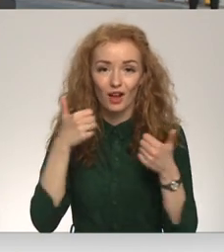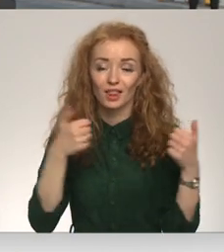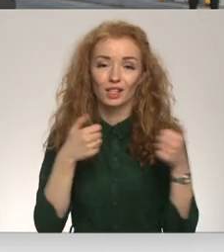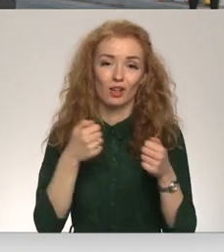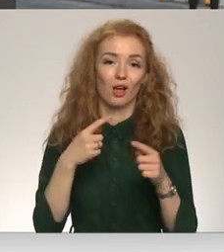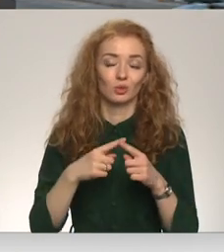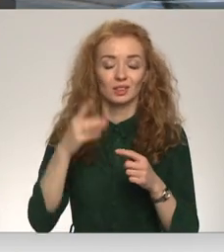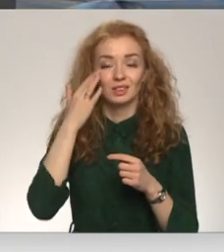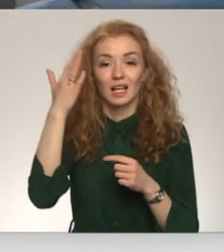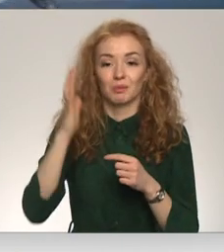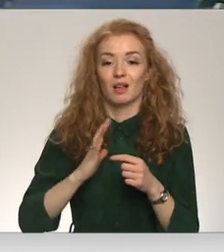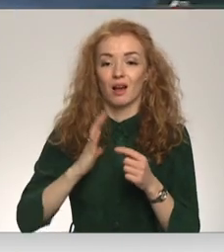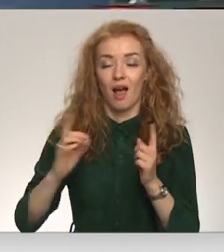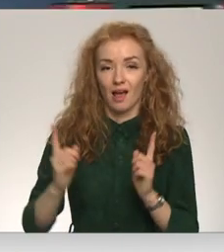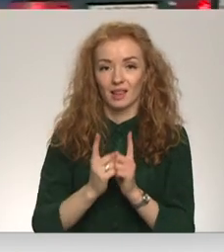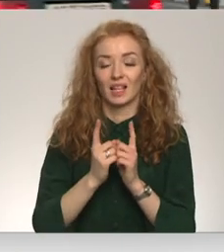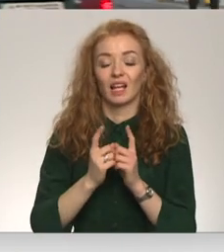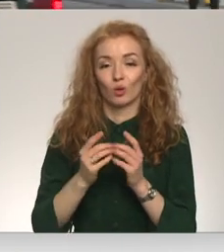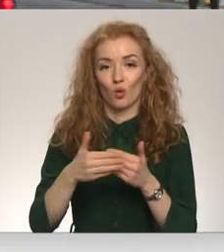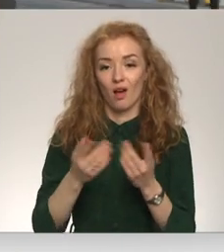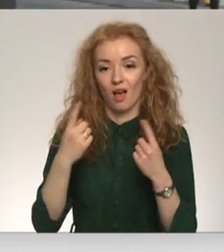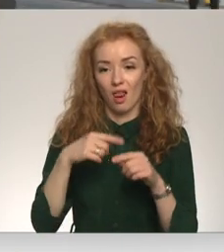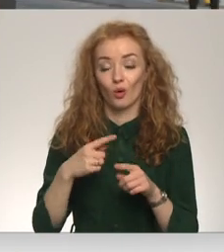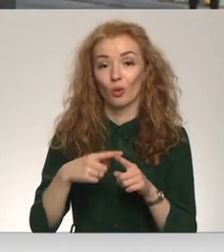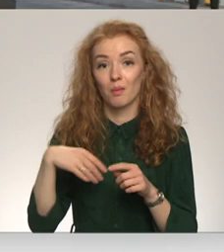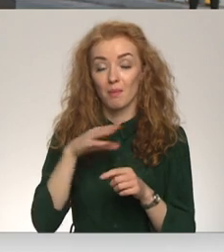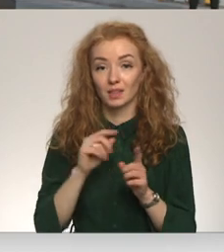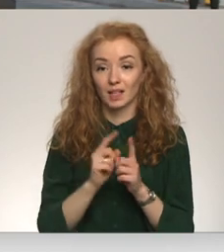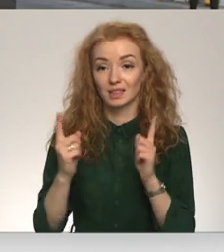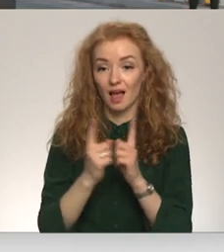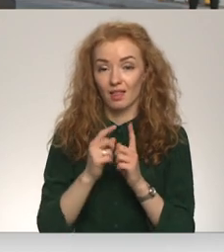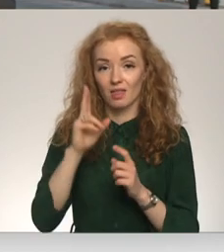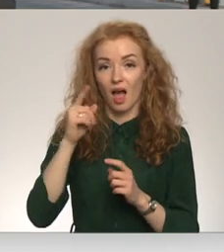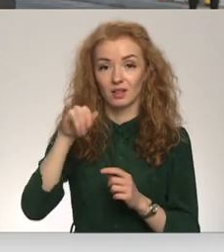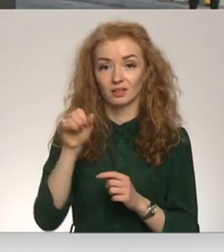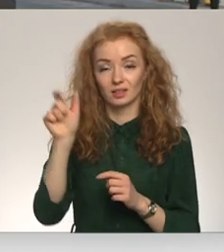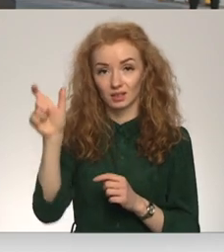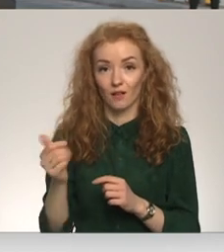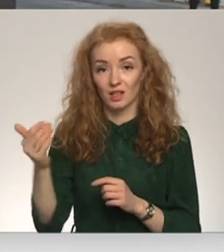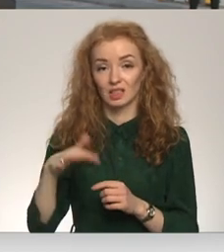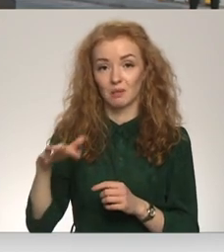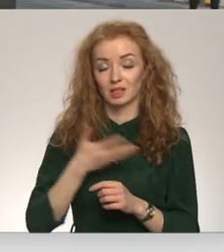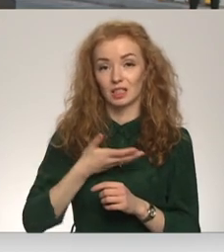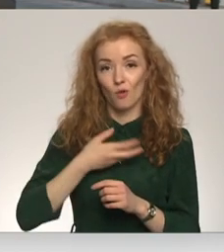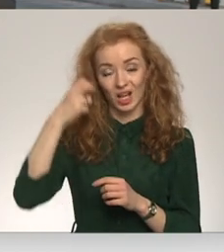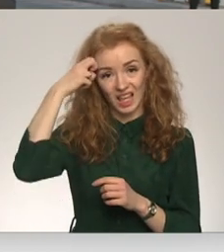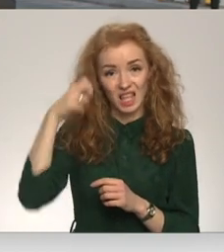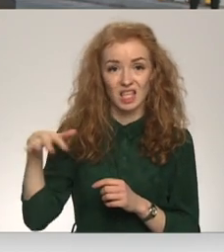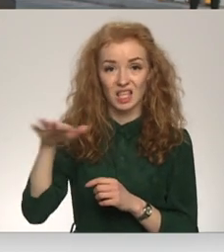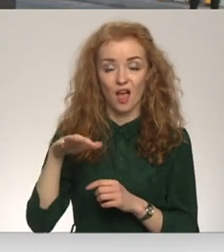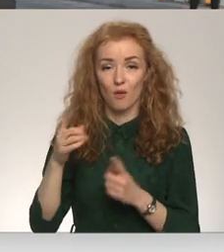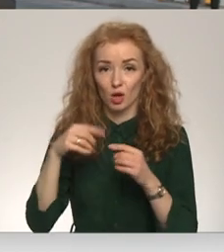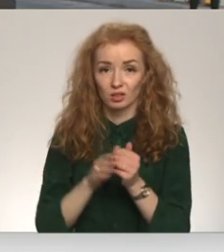jau tuvākajā laikā viņus šeit. Un mēs satikām, piemēram, Nastju, kuras ģimene šobrīd dzīvo Kijevā, un kā viņa pati sacīja, slēpjas